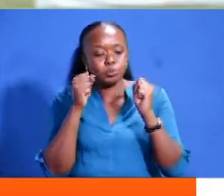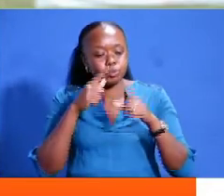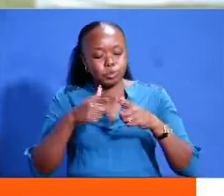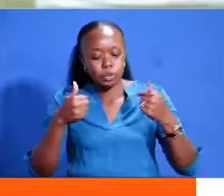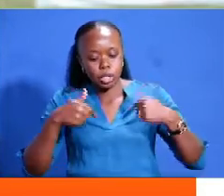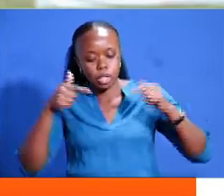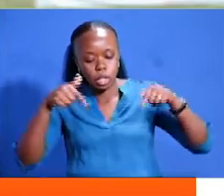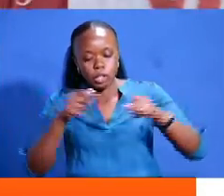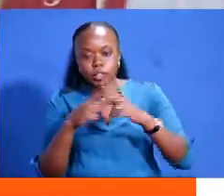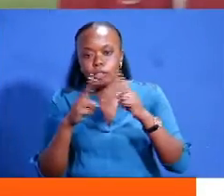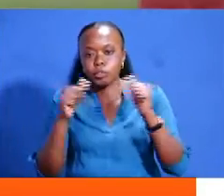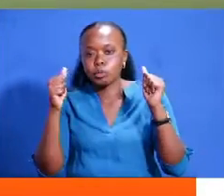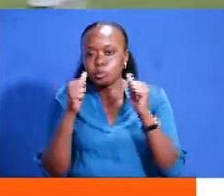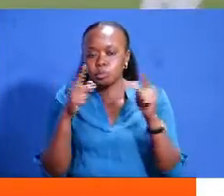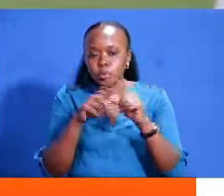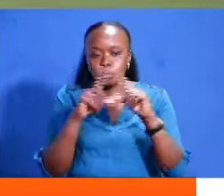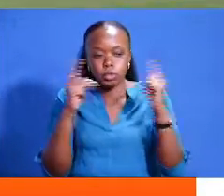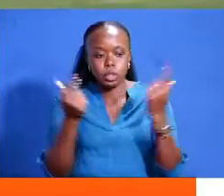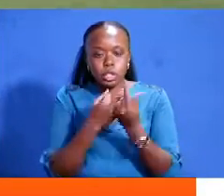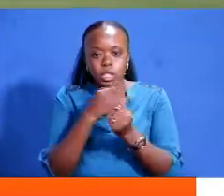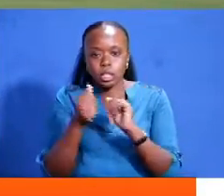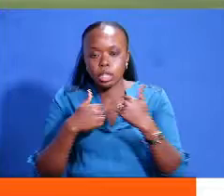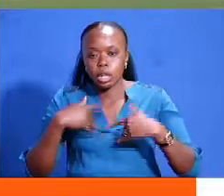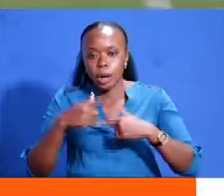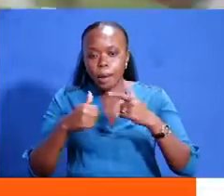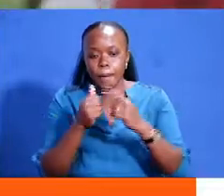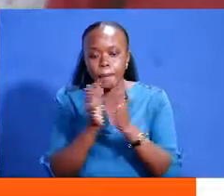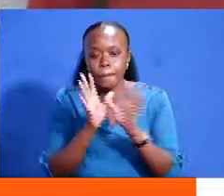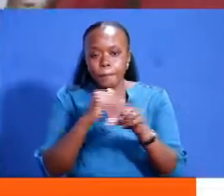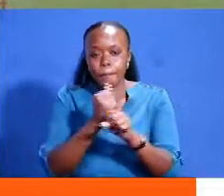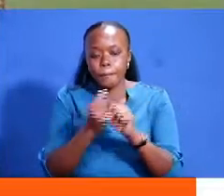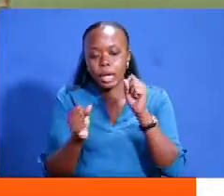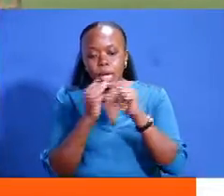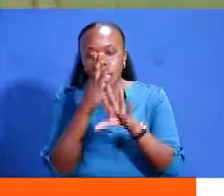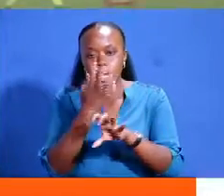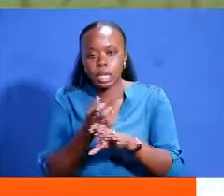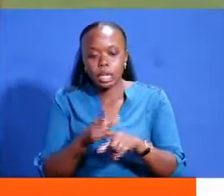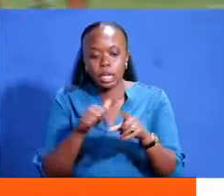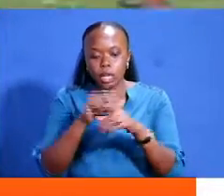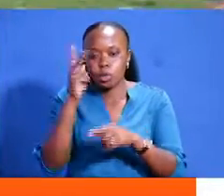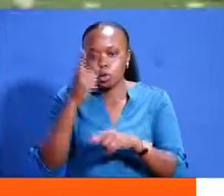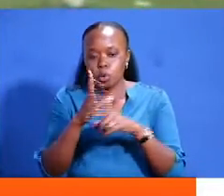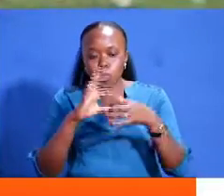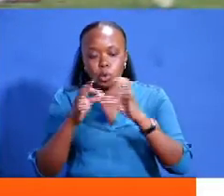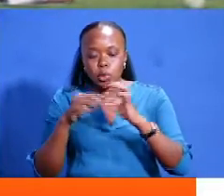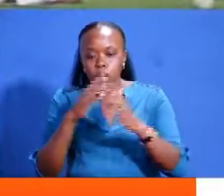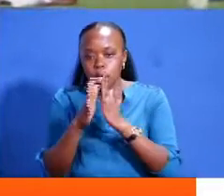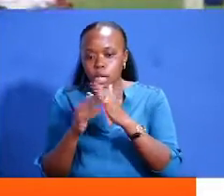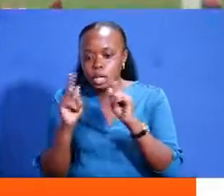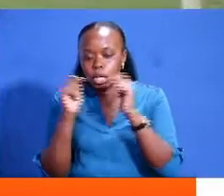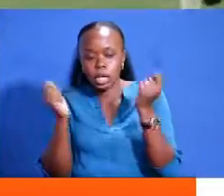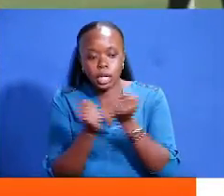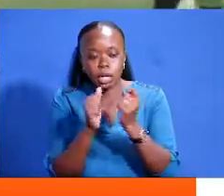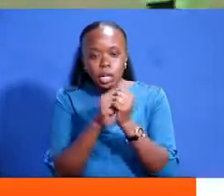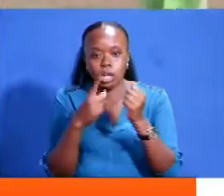me the strength and here I am today, I'm very happy. Kikosi chake Charles Okere kinakabiliwa na kibarua kigumu ya kuhakikisha Kenya inajumuishwa katika